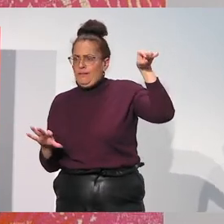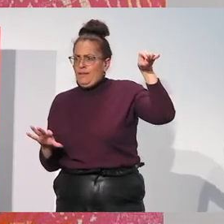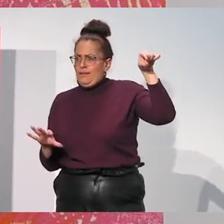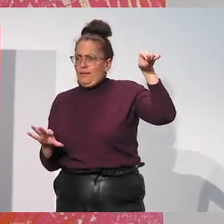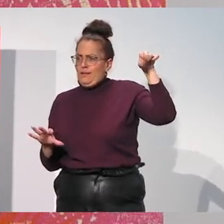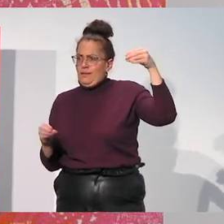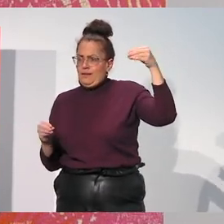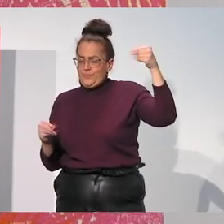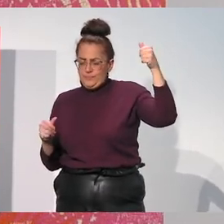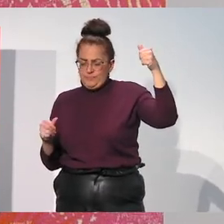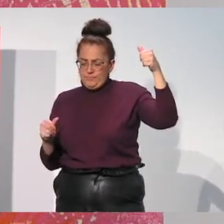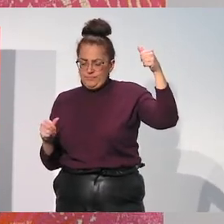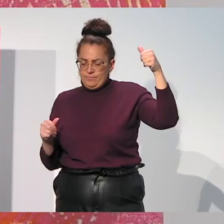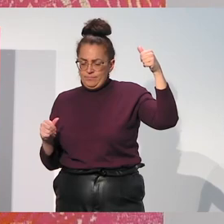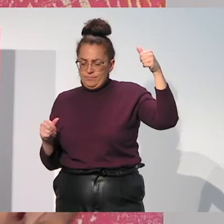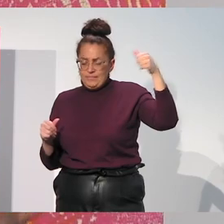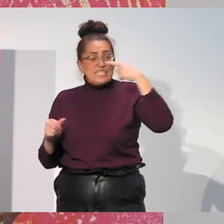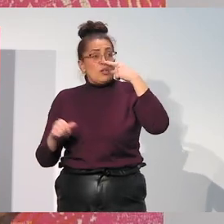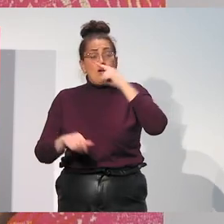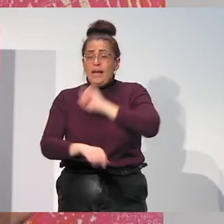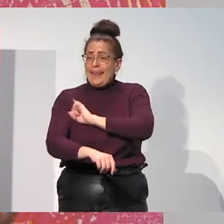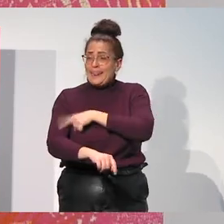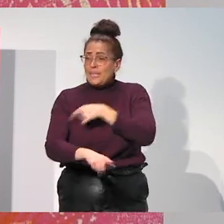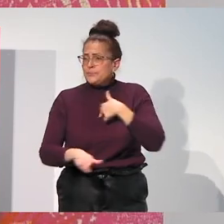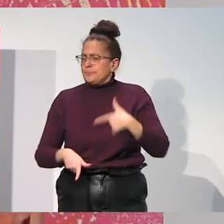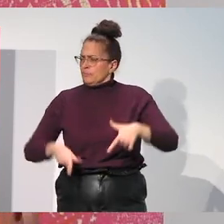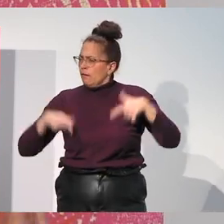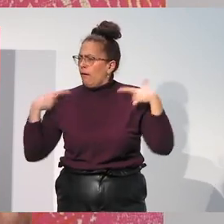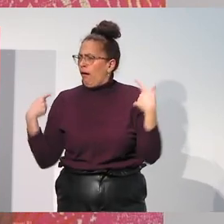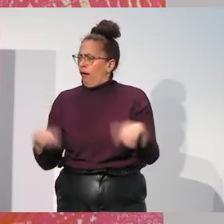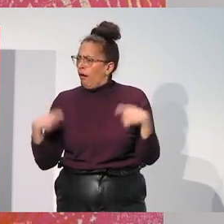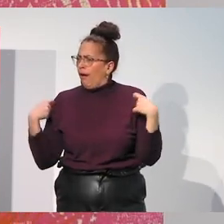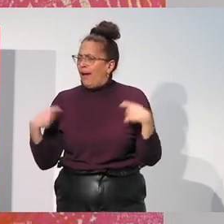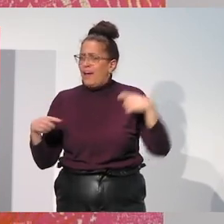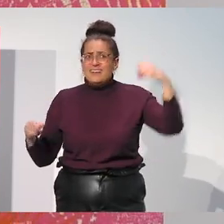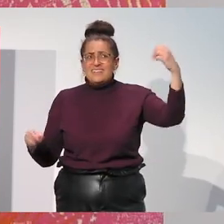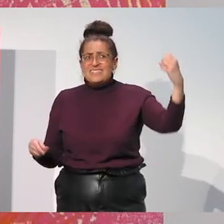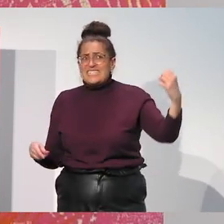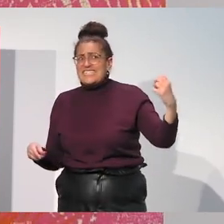est cette énergie abondante qu'on reçoit